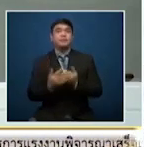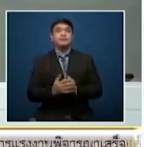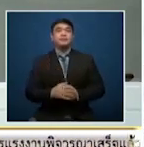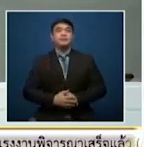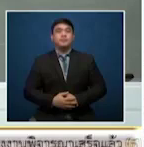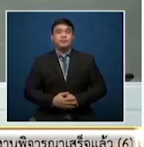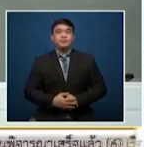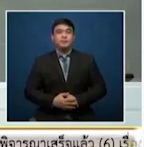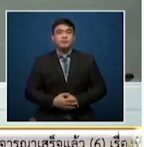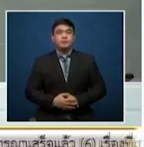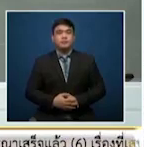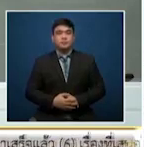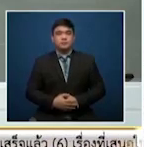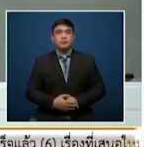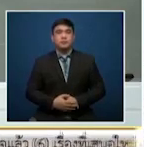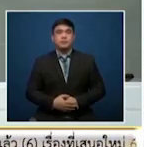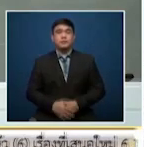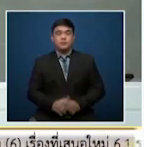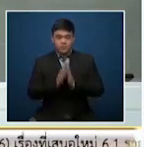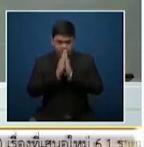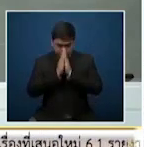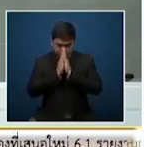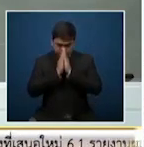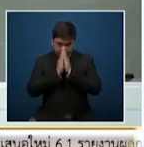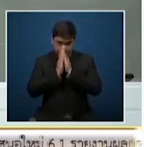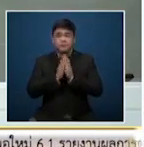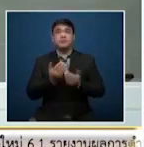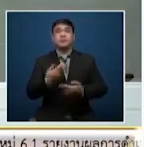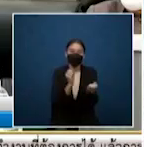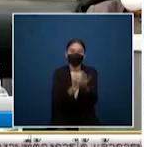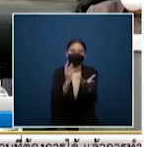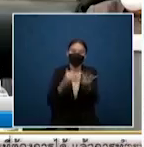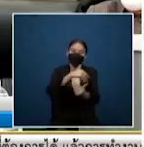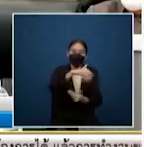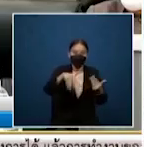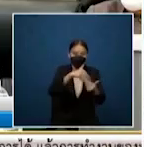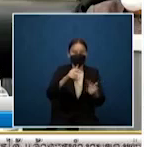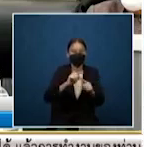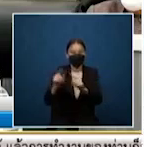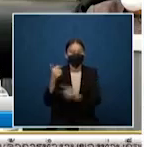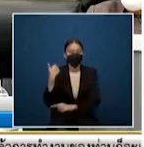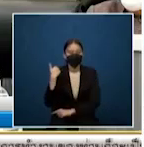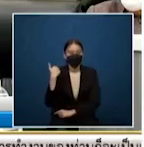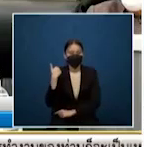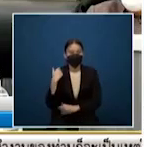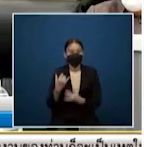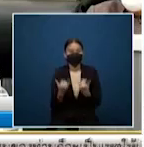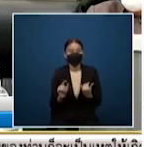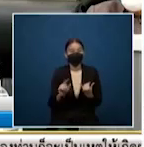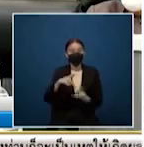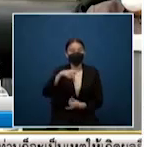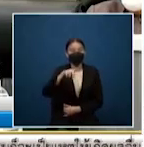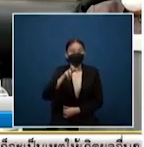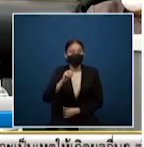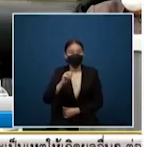ยกร่างรัฐธรรมนูญใหม่ทั้งฉบับโดยให้มีการจัดตั้งสสรขึ้นมาเขียนใหม่ทั้งฉบับหรือ